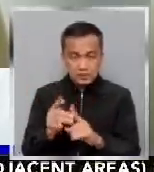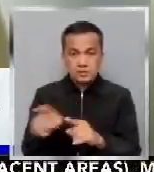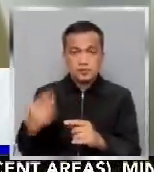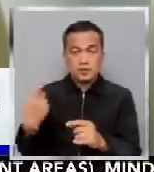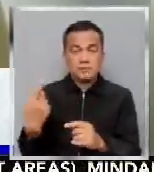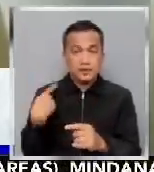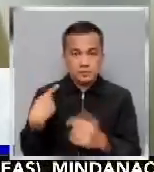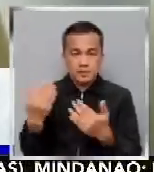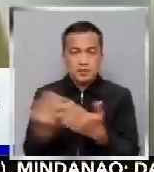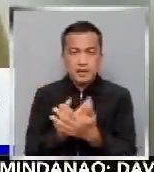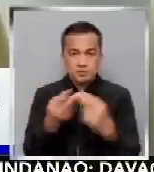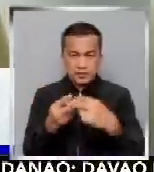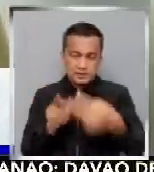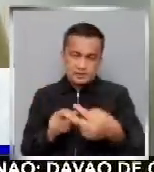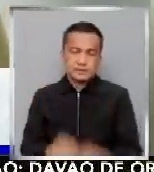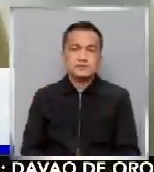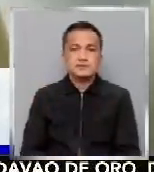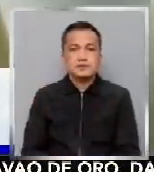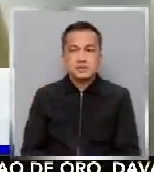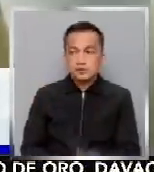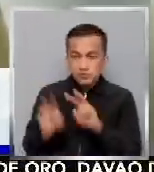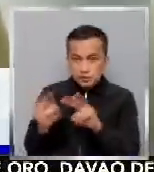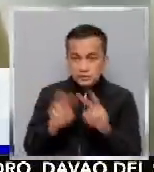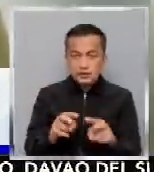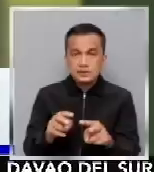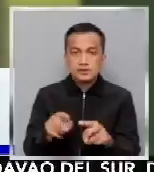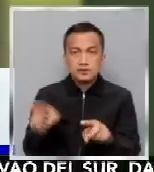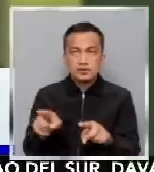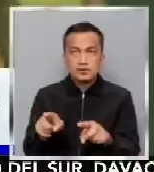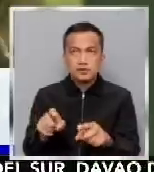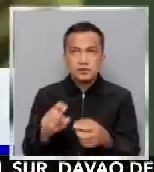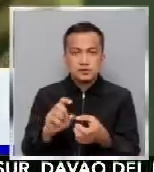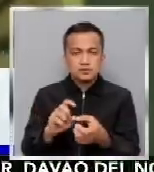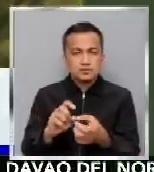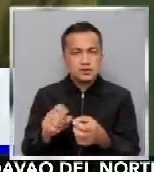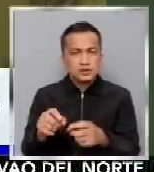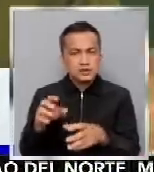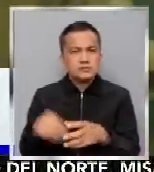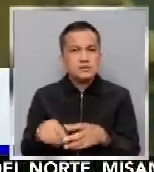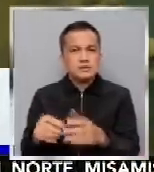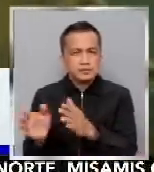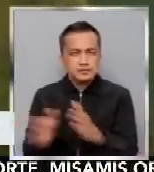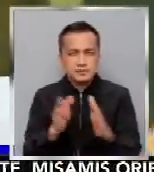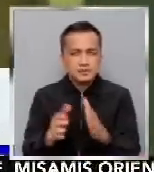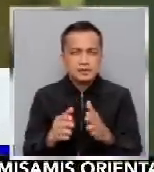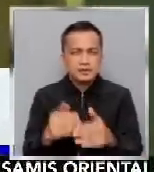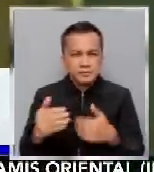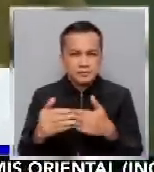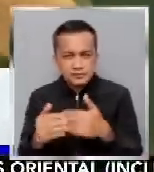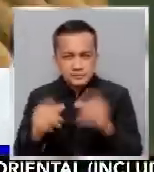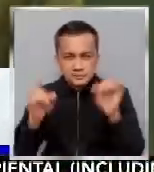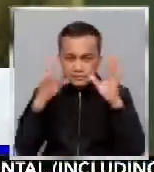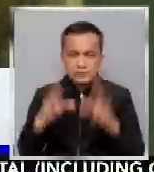na nai-introduce. So ito na yung nakikita nating brewing storm. Gusto ni Presidential Advisor for Entrepreneurship Joey